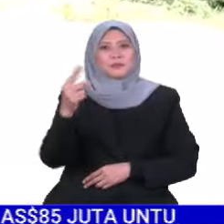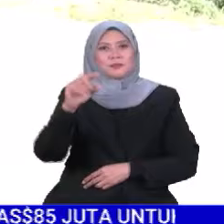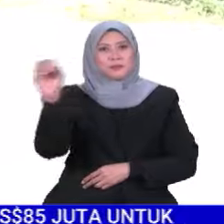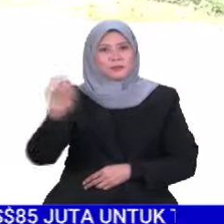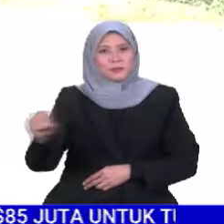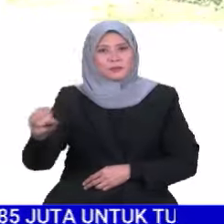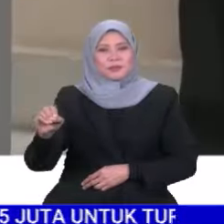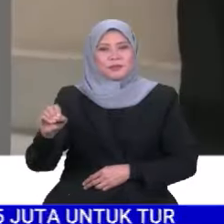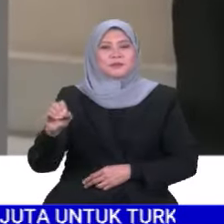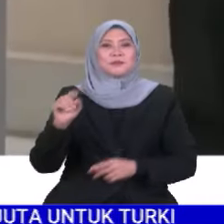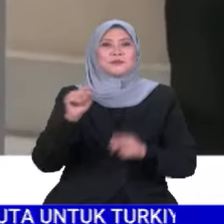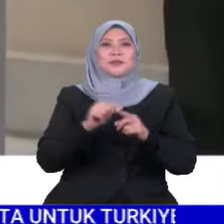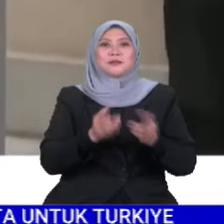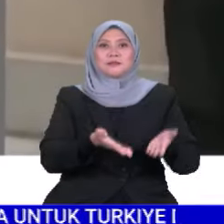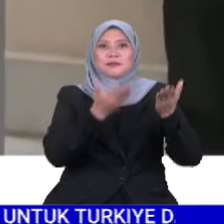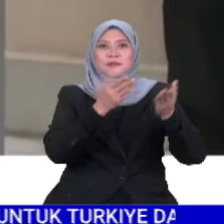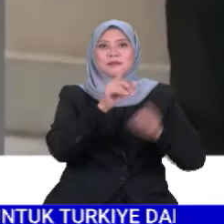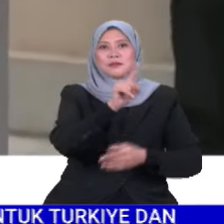9.11% kepada